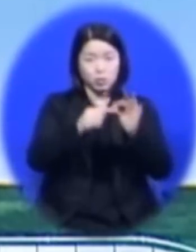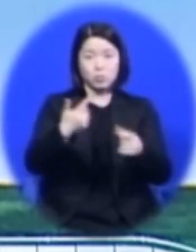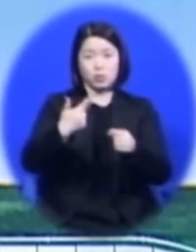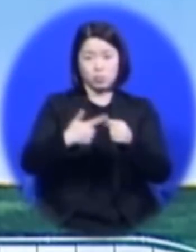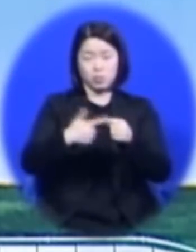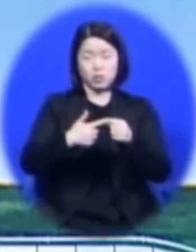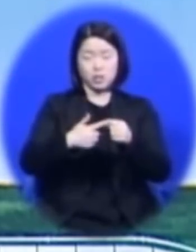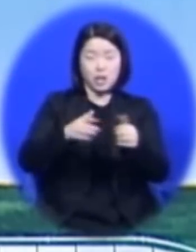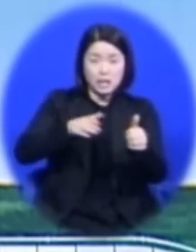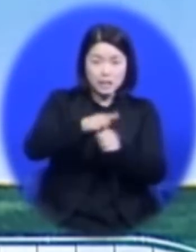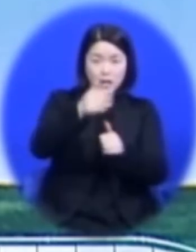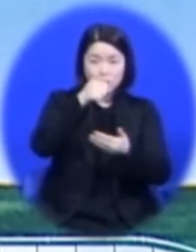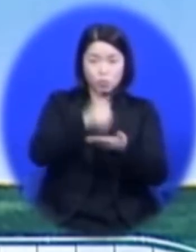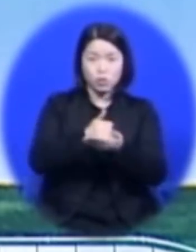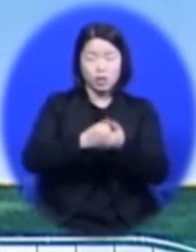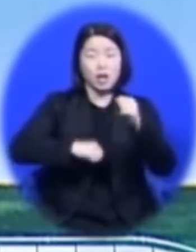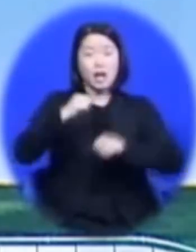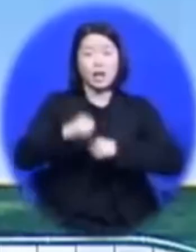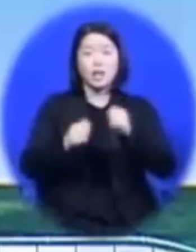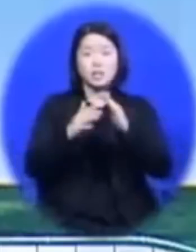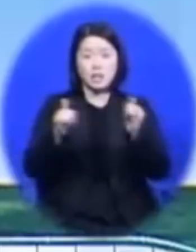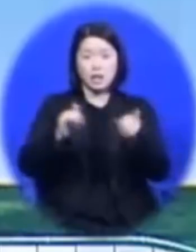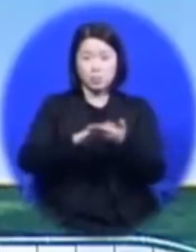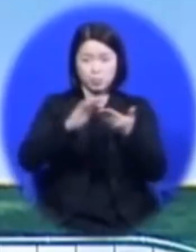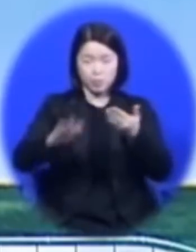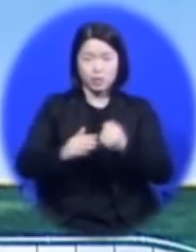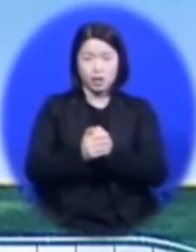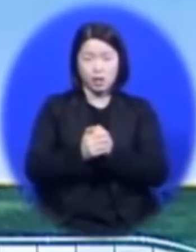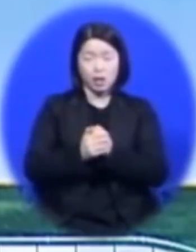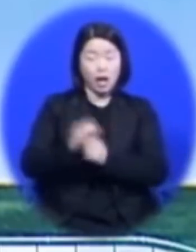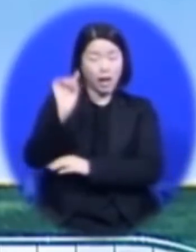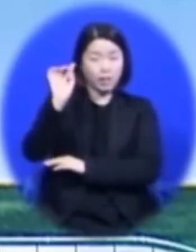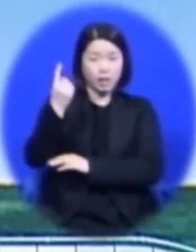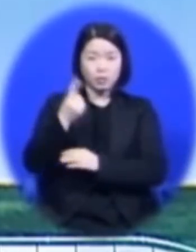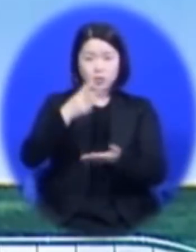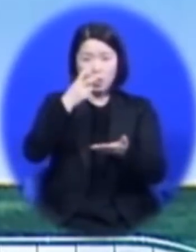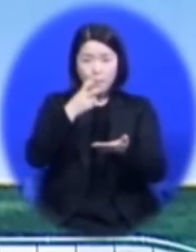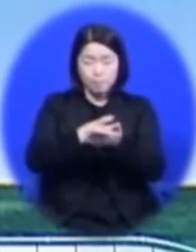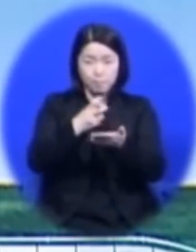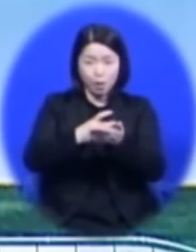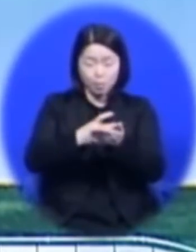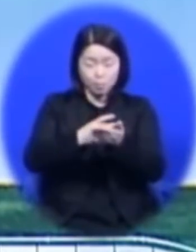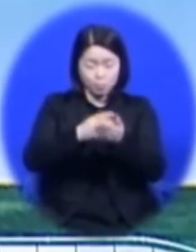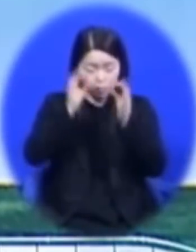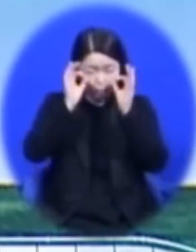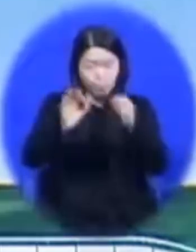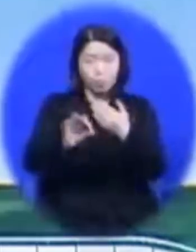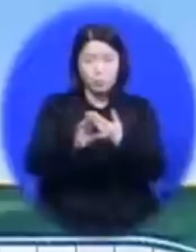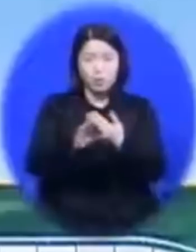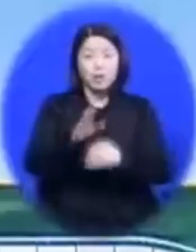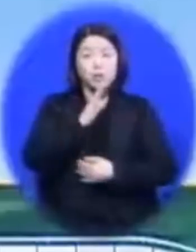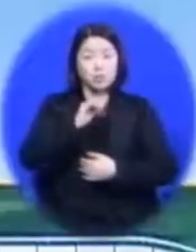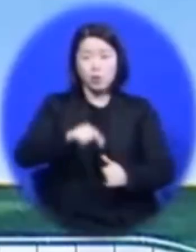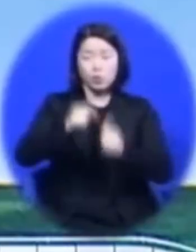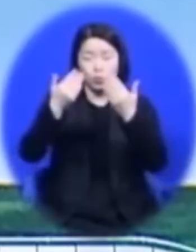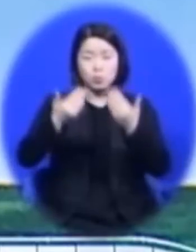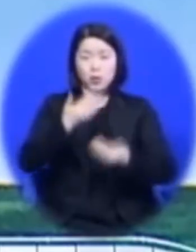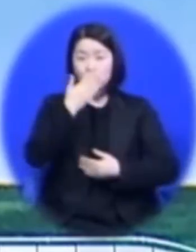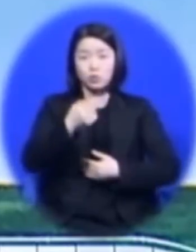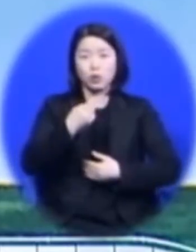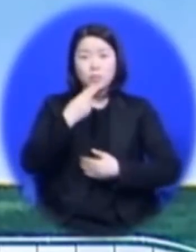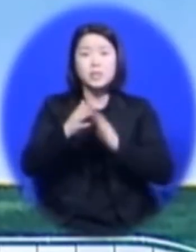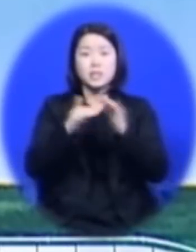살인죄를 범한 사람이죠 다윗은 율법으로는 정말 구원받을 수가 없는